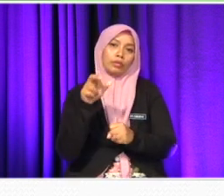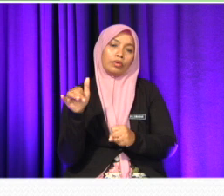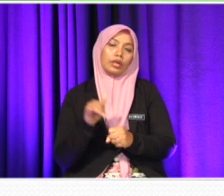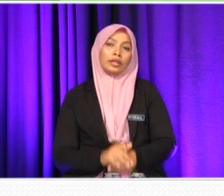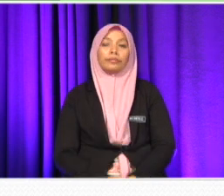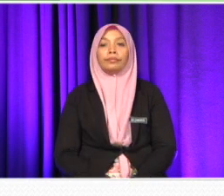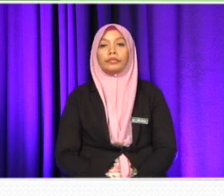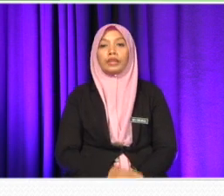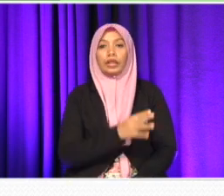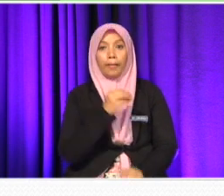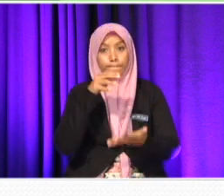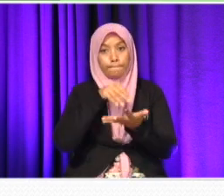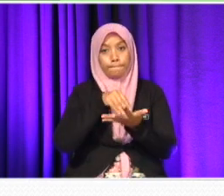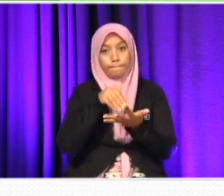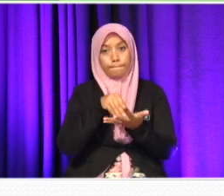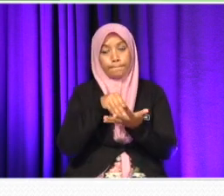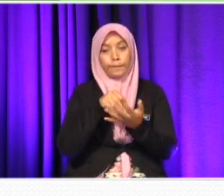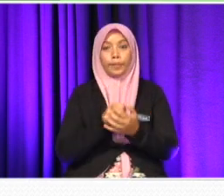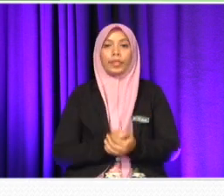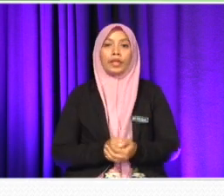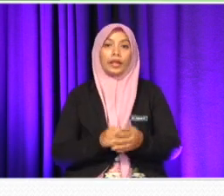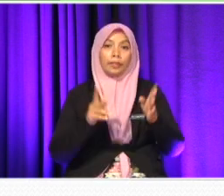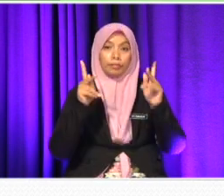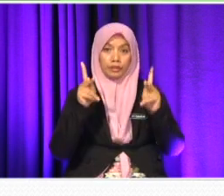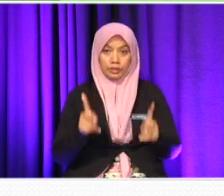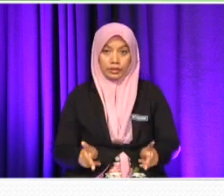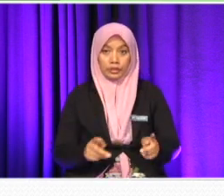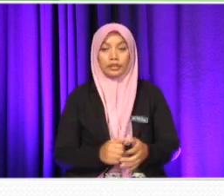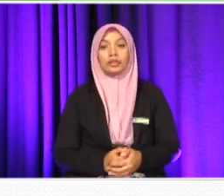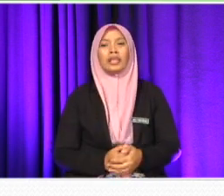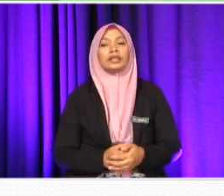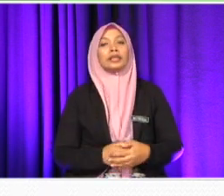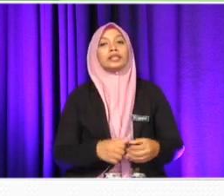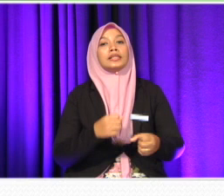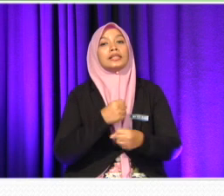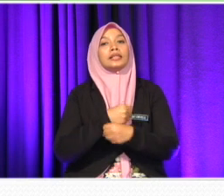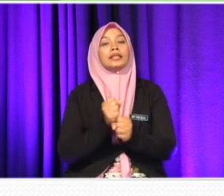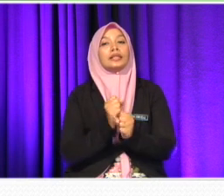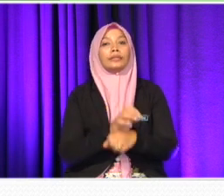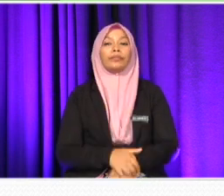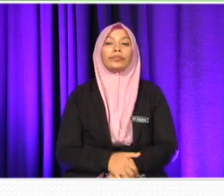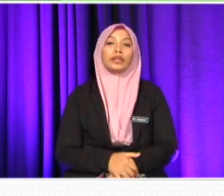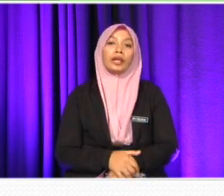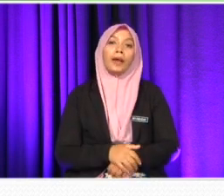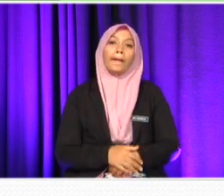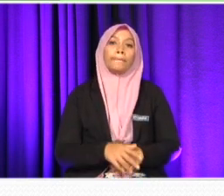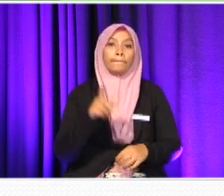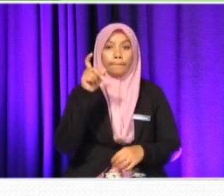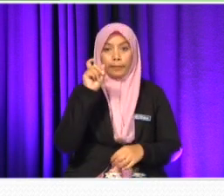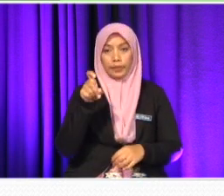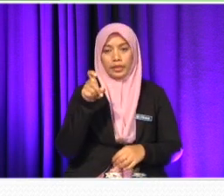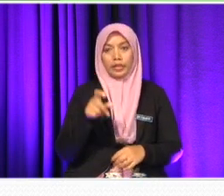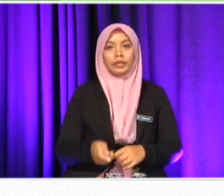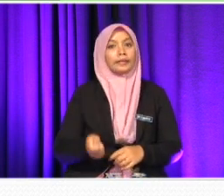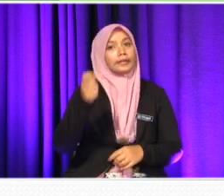sampai atau bilangannya yang memadai tentang pekerjaan yang hendak disediakan oke yang kedua memastikan pengambilan tenaga kerja